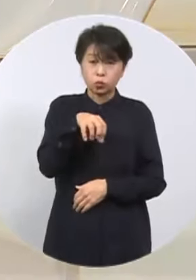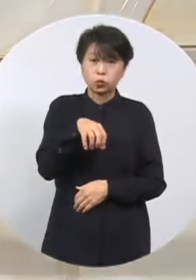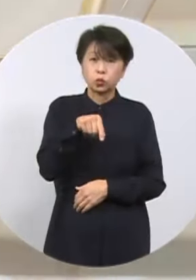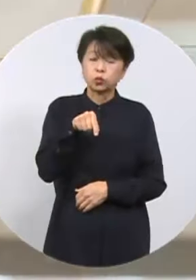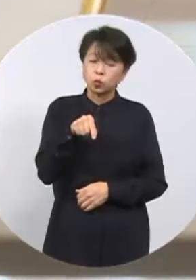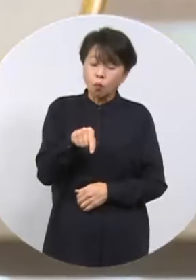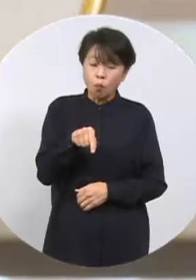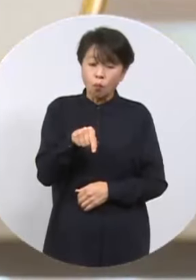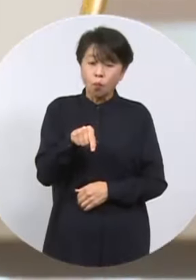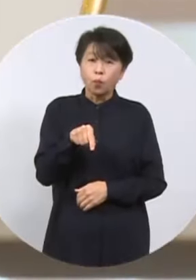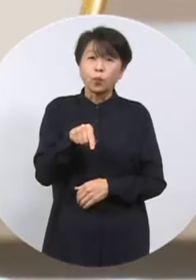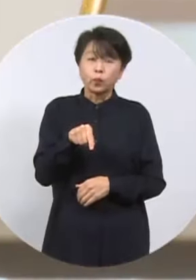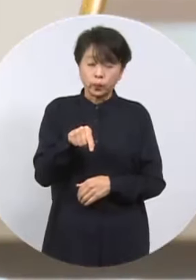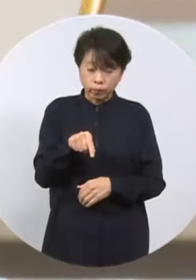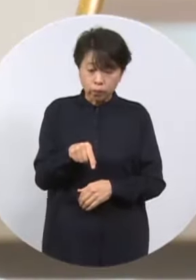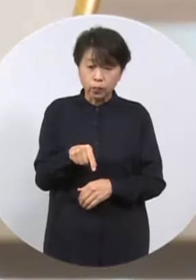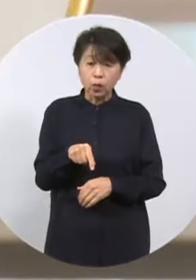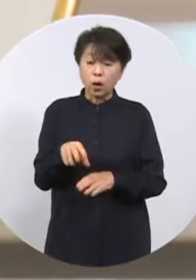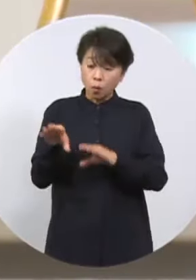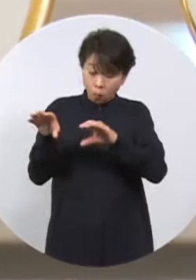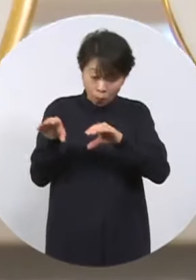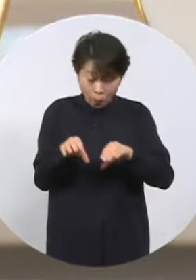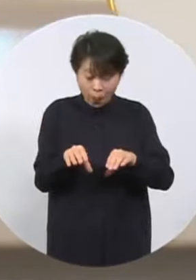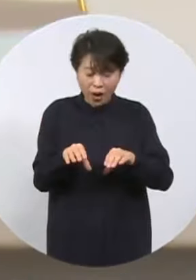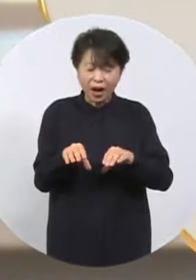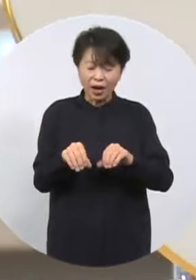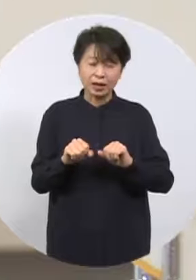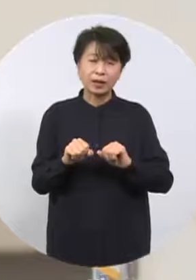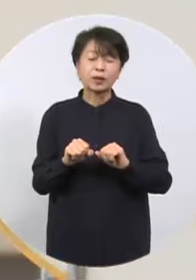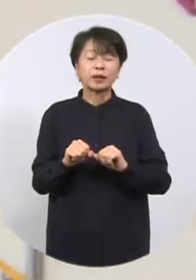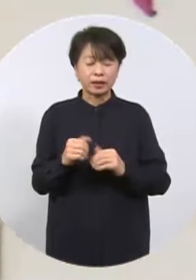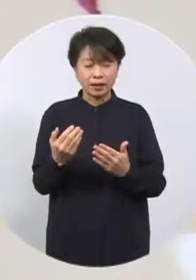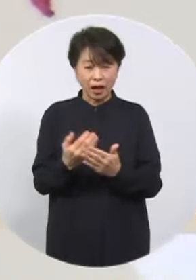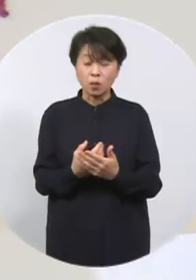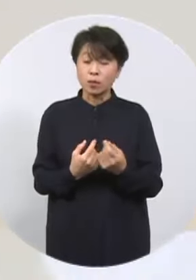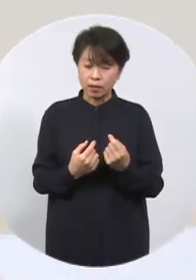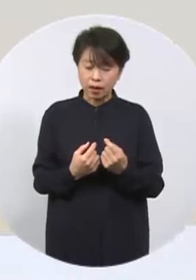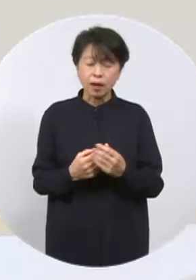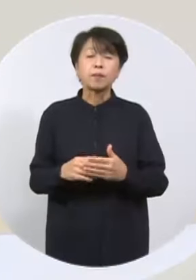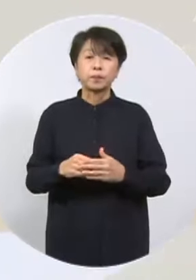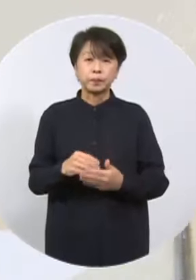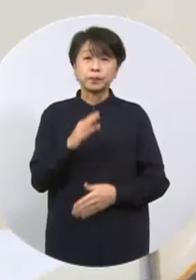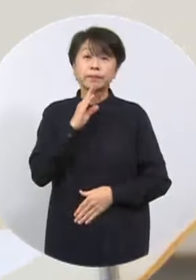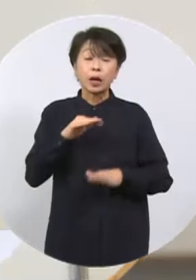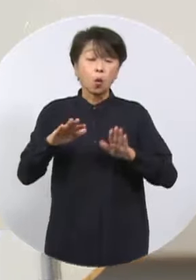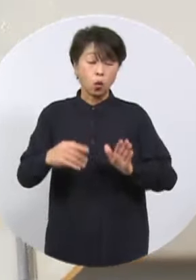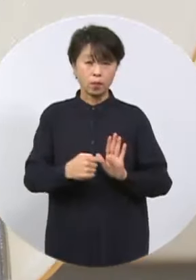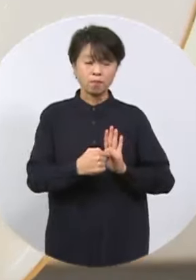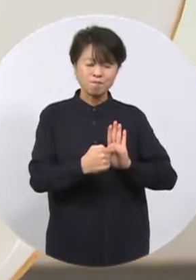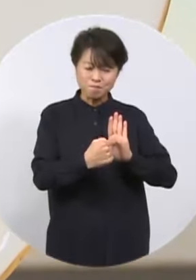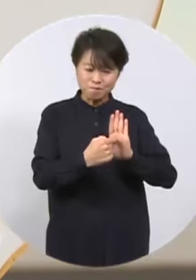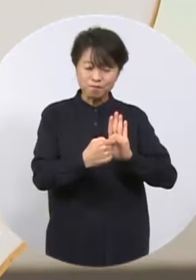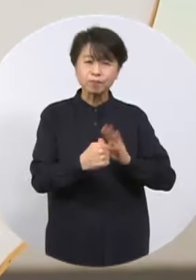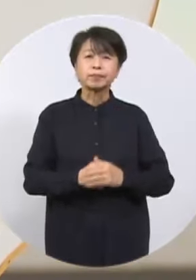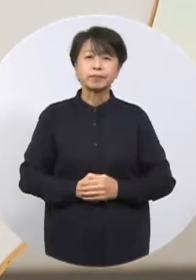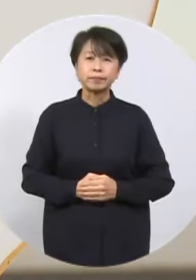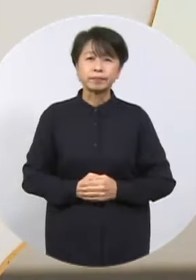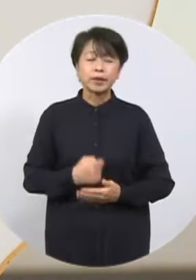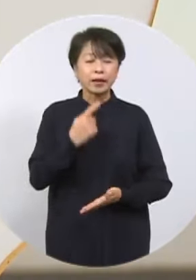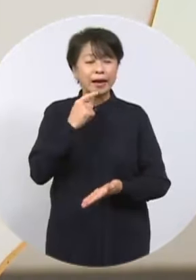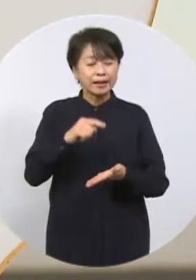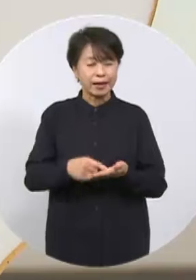も、ね、そのままちゃんと忠実に同じように、まあ、 今回のデモンストレーションとすると今、 はい、 まあ、これで、 まあ、 ま あ